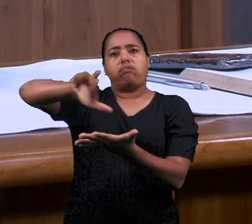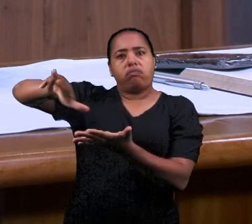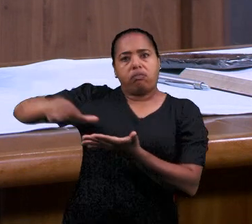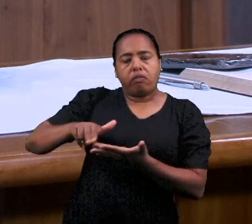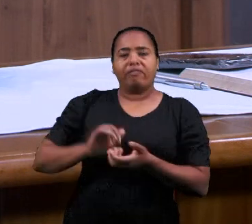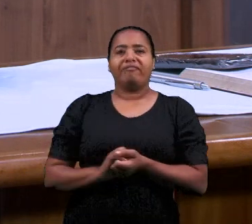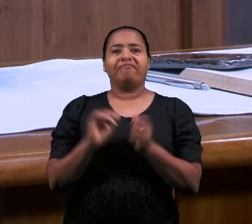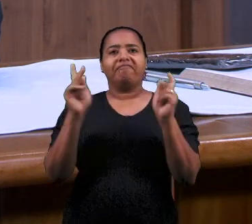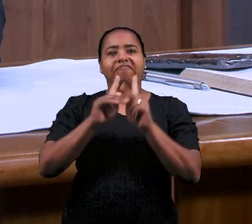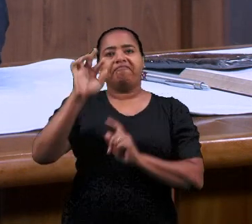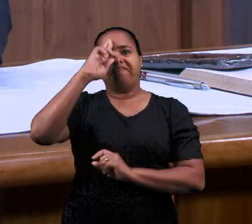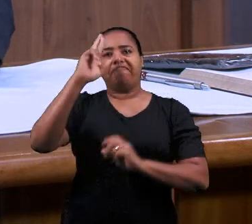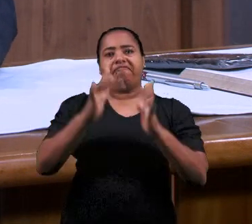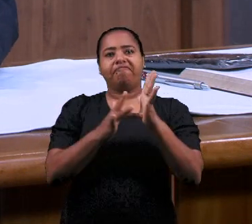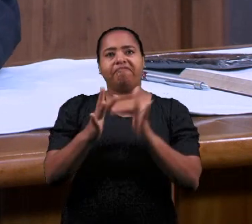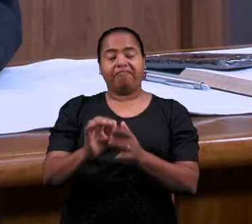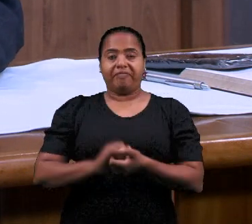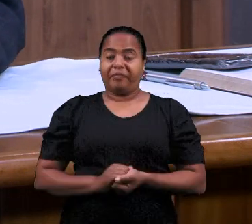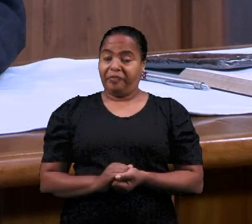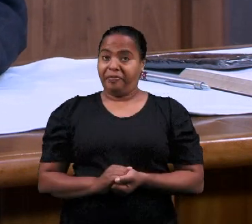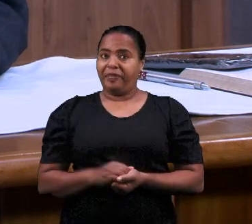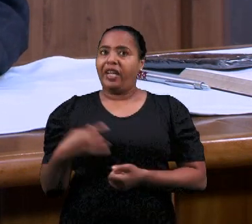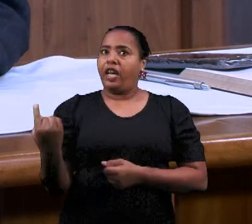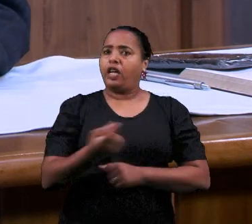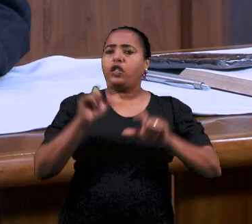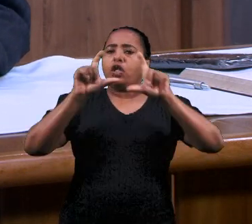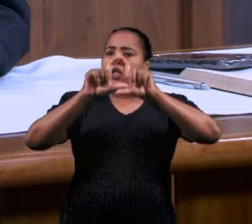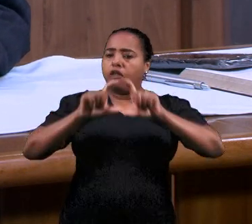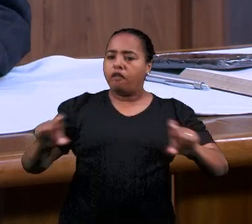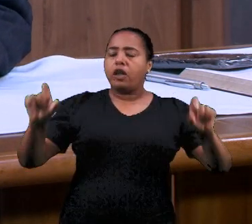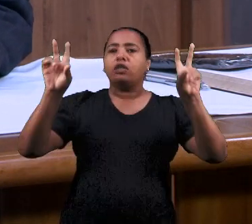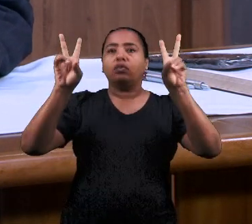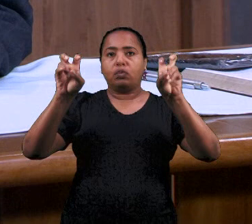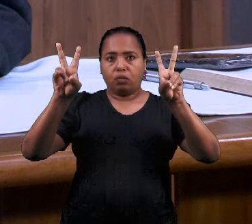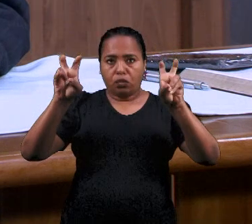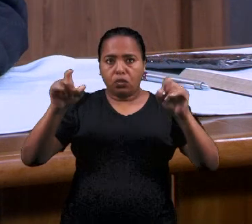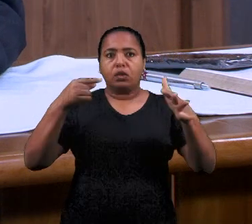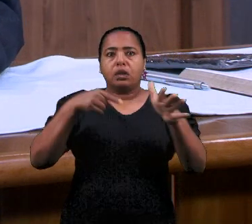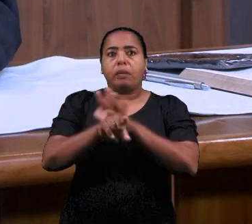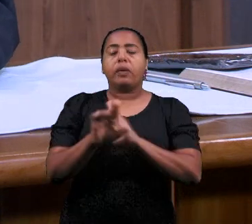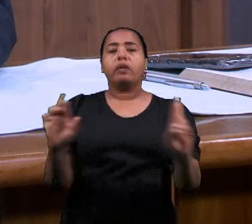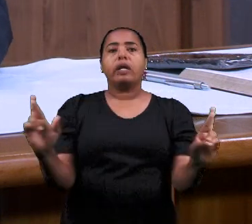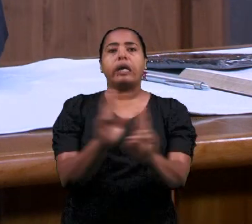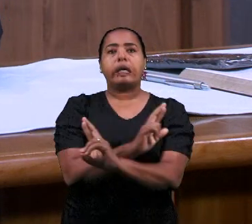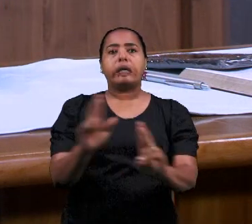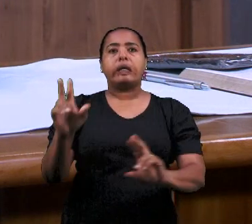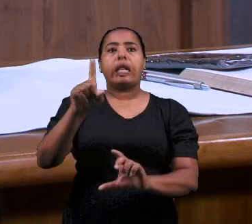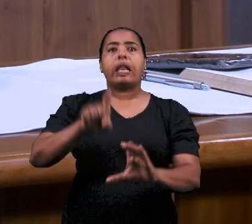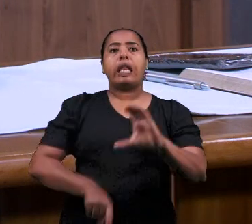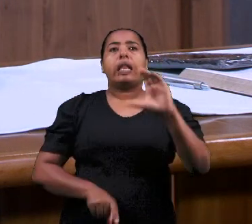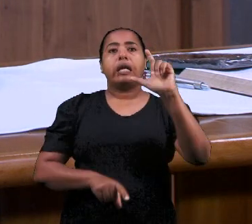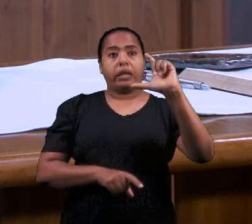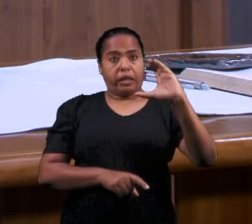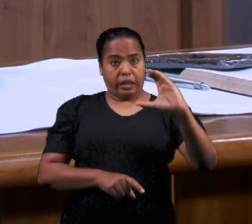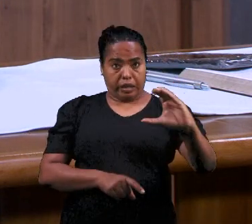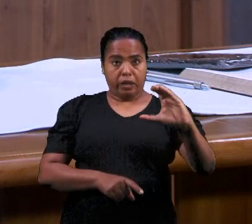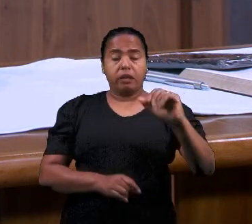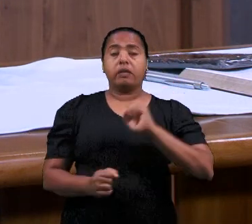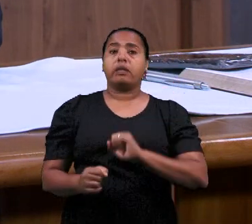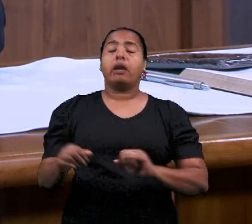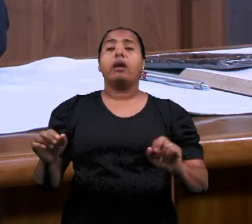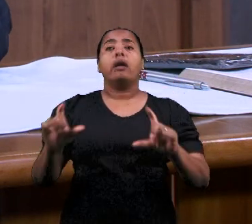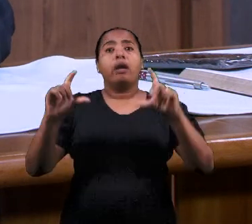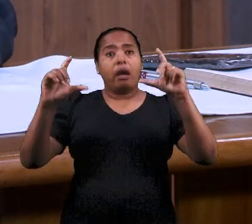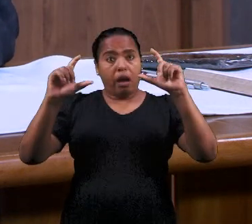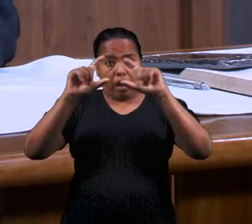Seigneur Jésus. Amen. Maintenant, notre phrase qui est venue sur ce sujet, cette question, est liée, lettre C. Et cette phrase